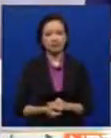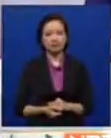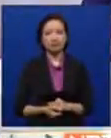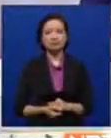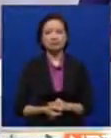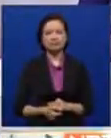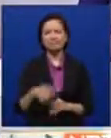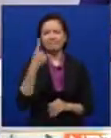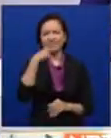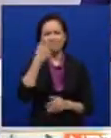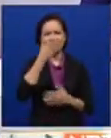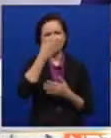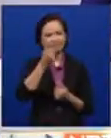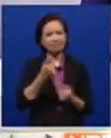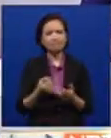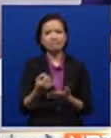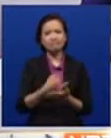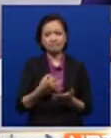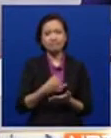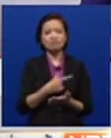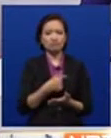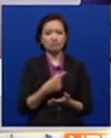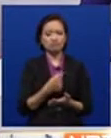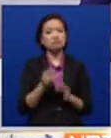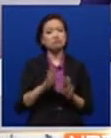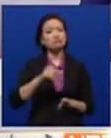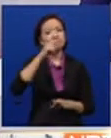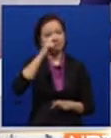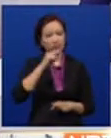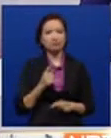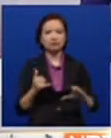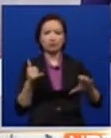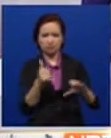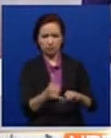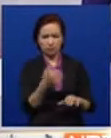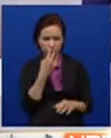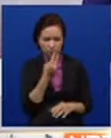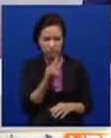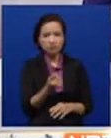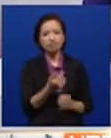ใครที่ชื่นชอบงานศิลปะแล้วก็ชอบความเป็นไทยๆนะคะก็ไปกันได้จนถึง